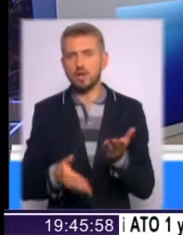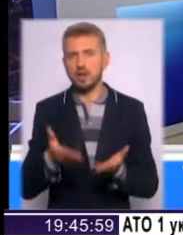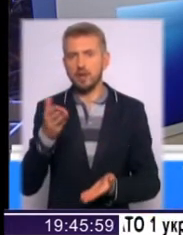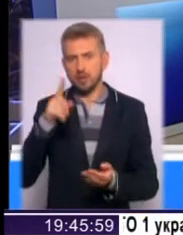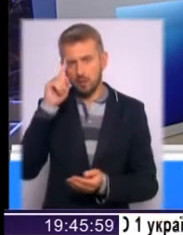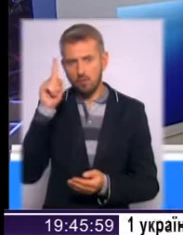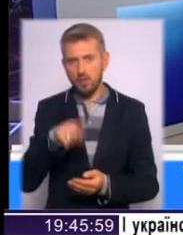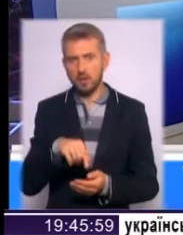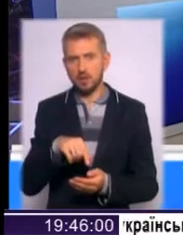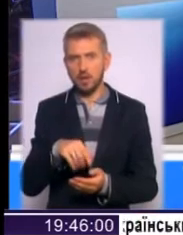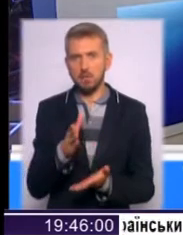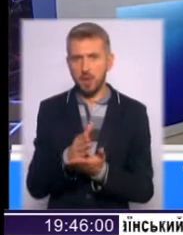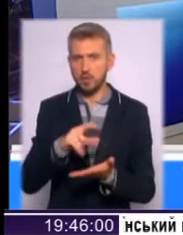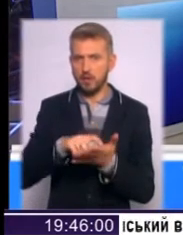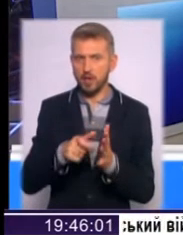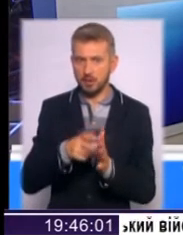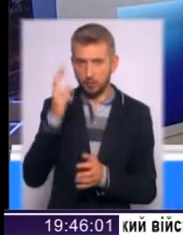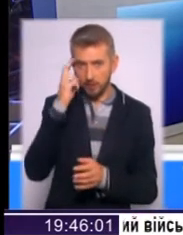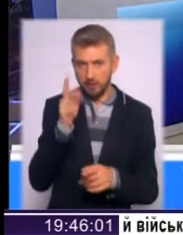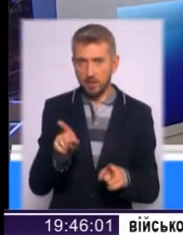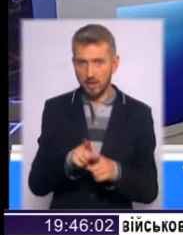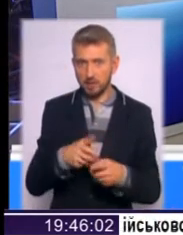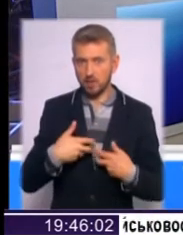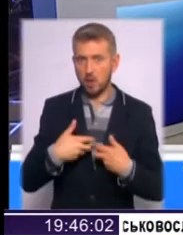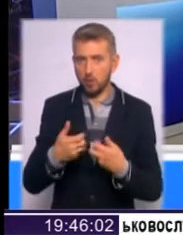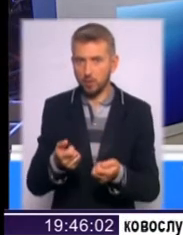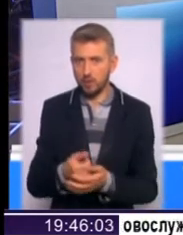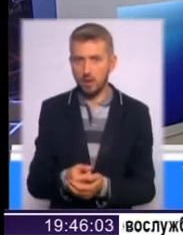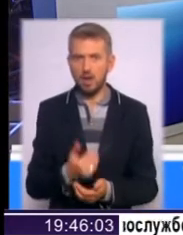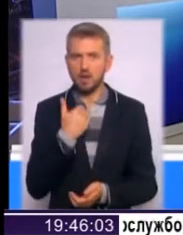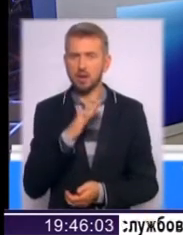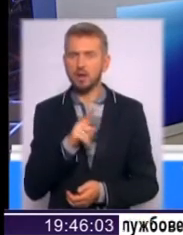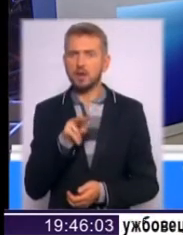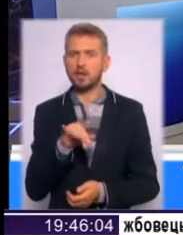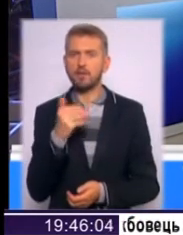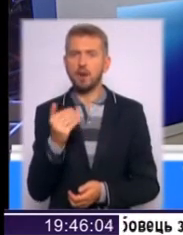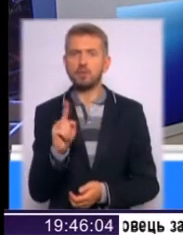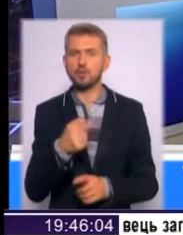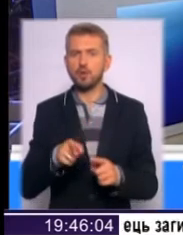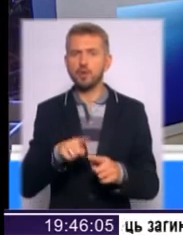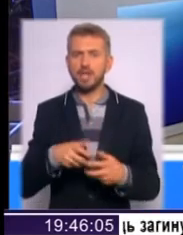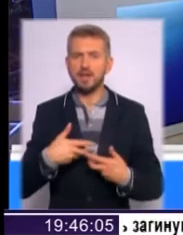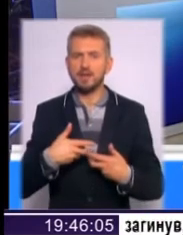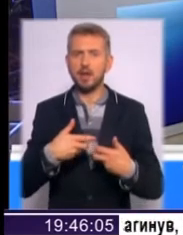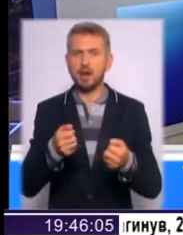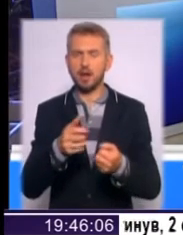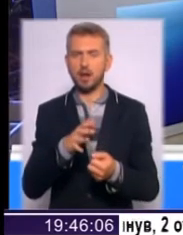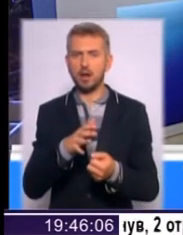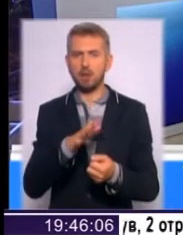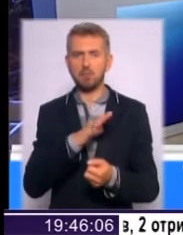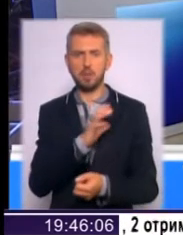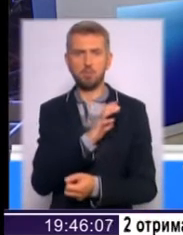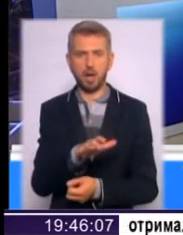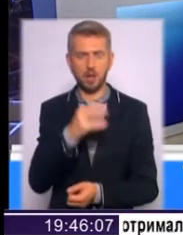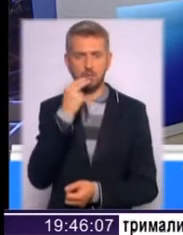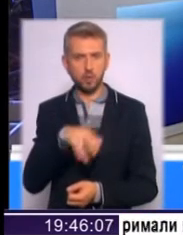имеете и квартиру в Киеве, так дотянулись. Не кажется ли вам, что вот эта вот тяга быть богатым и